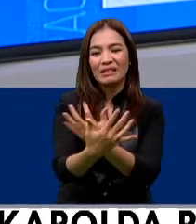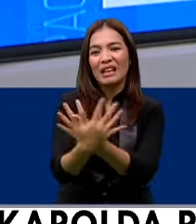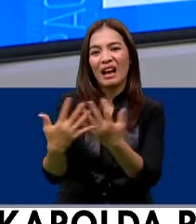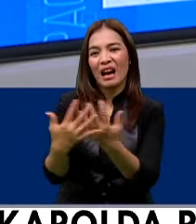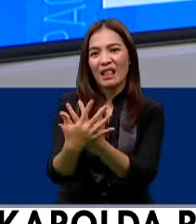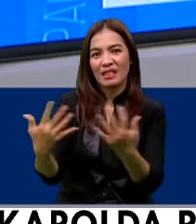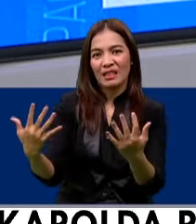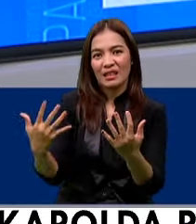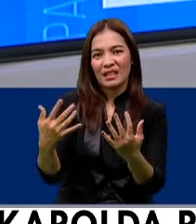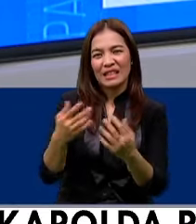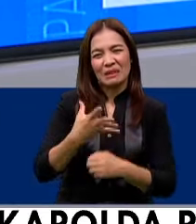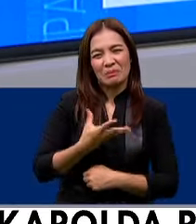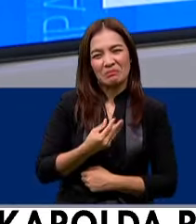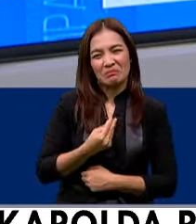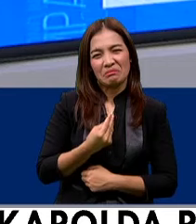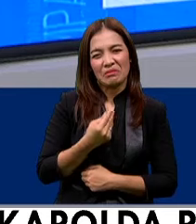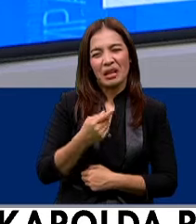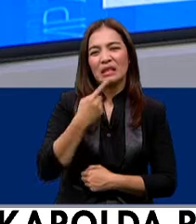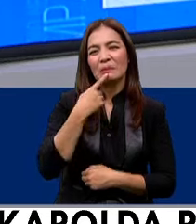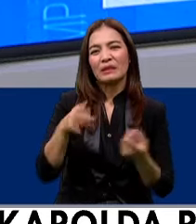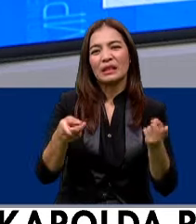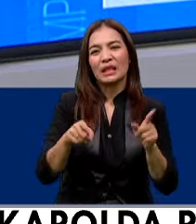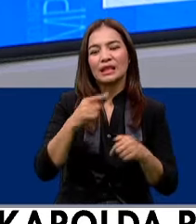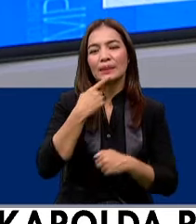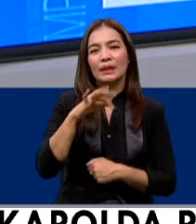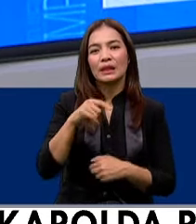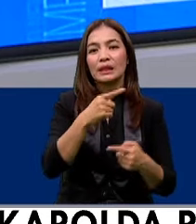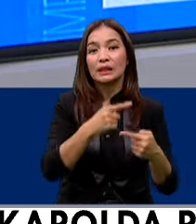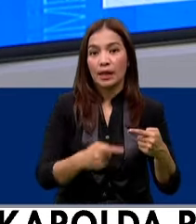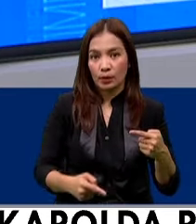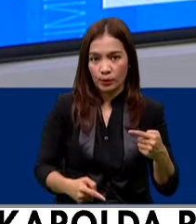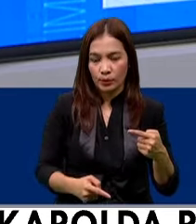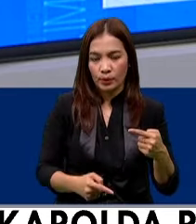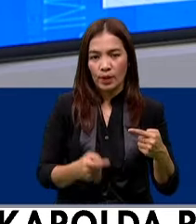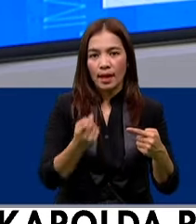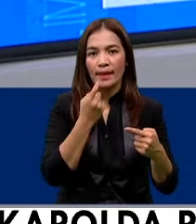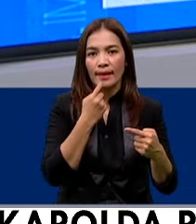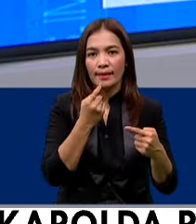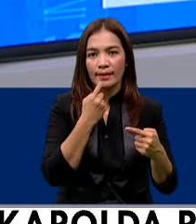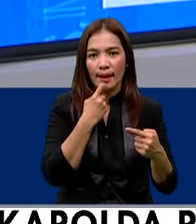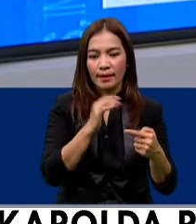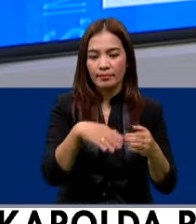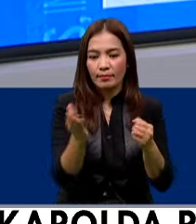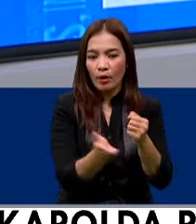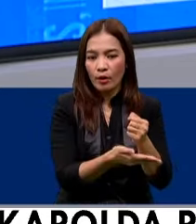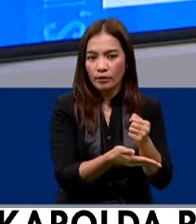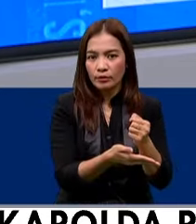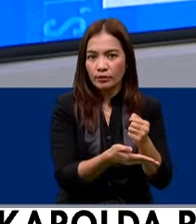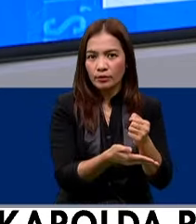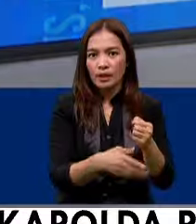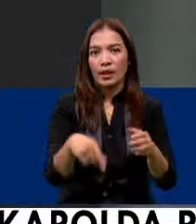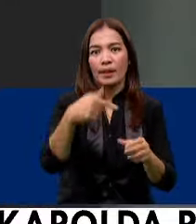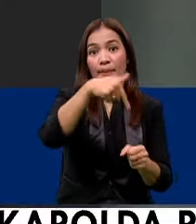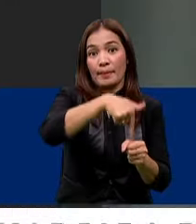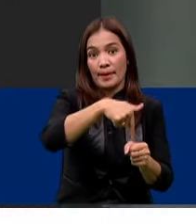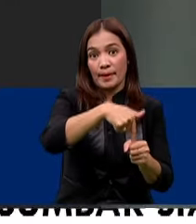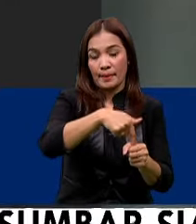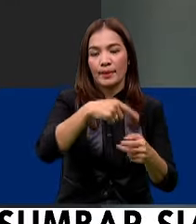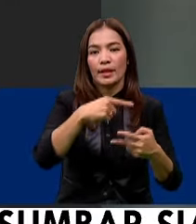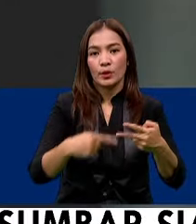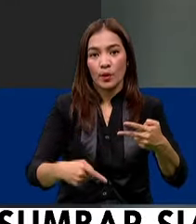merasa loh kok begini ya Bagaimana mas eh kalau langkah yang pertama tadi mengurangi subsidi BBM saya rasa